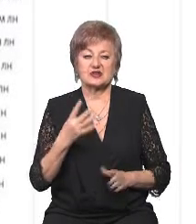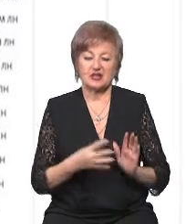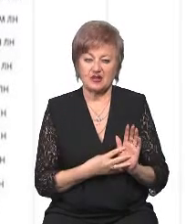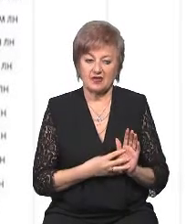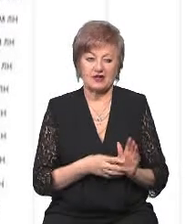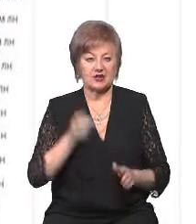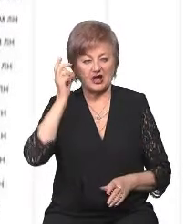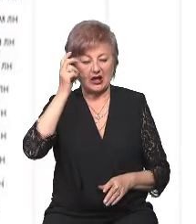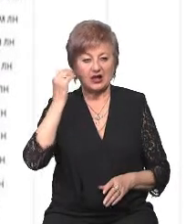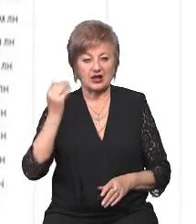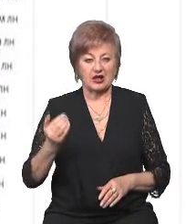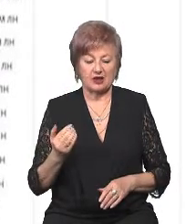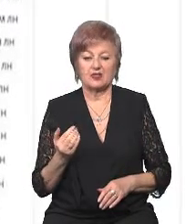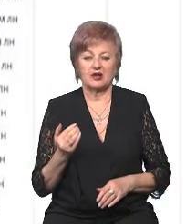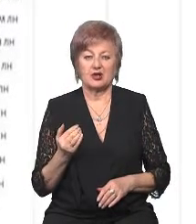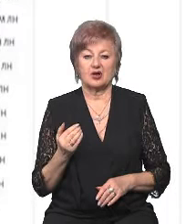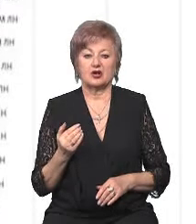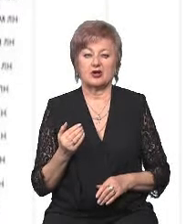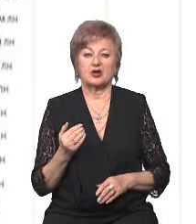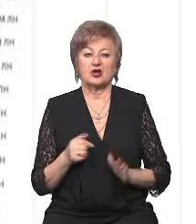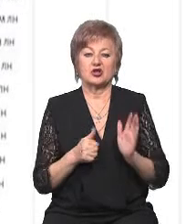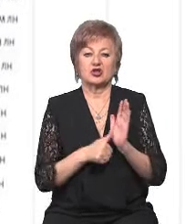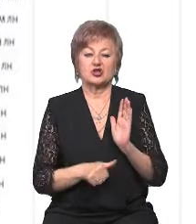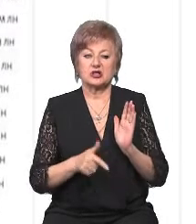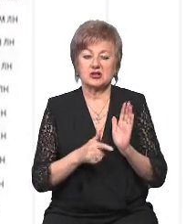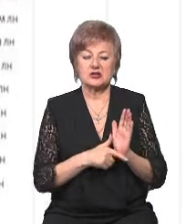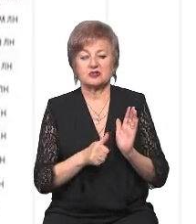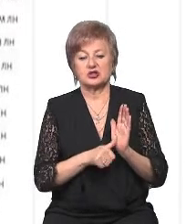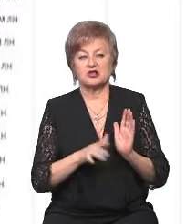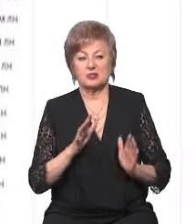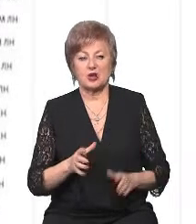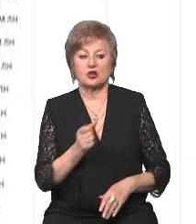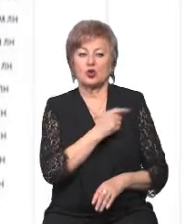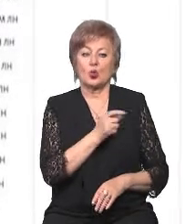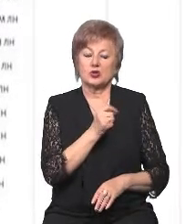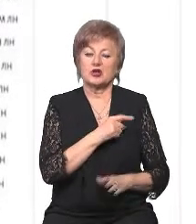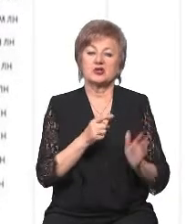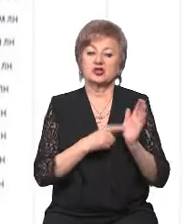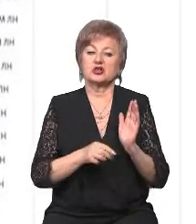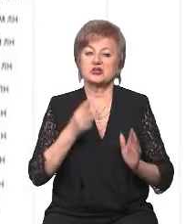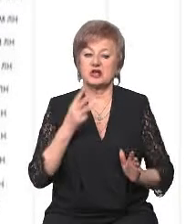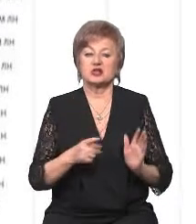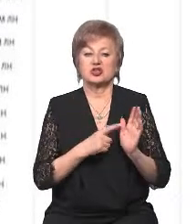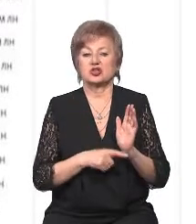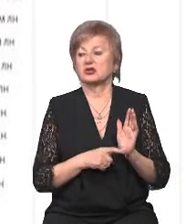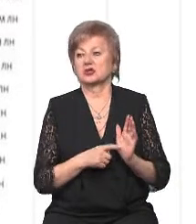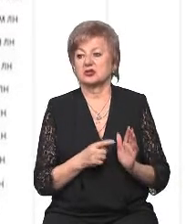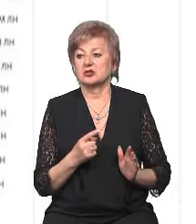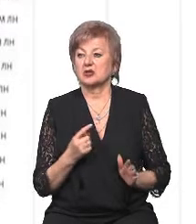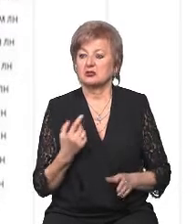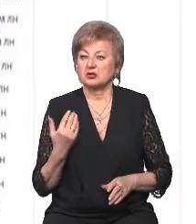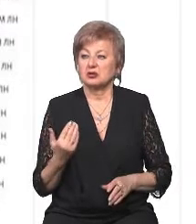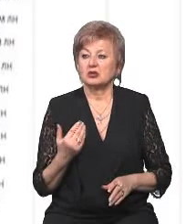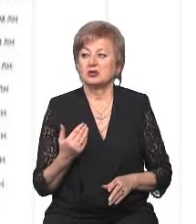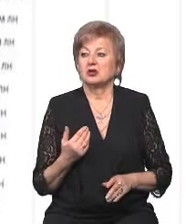21,29, у Києві, у місті Києві, не області, 63,55 і Одеській області 63,63. Це от ми зробили